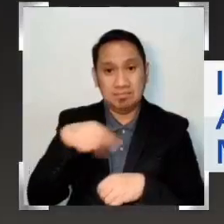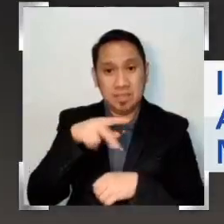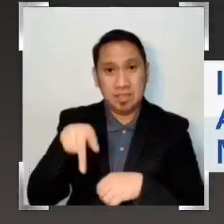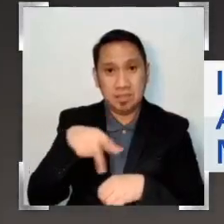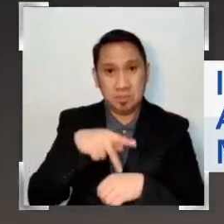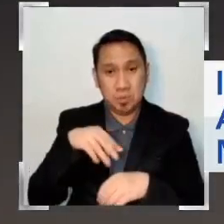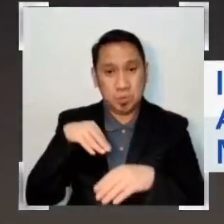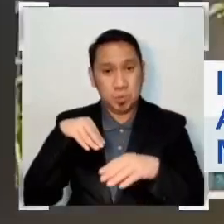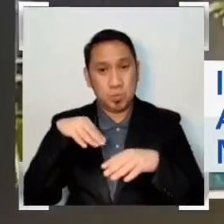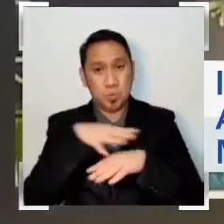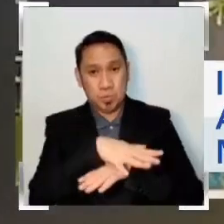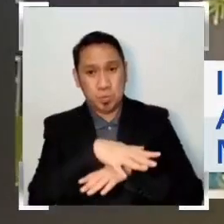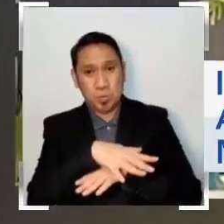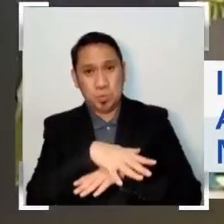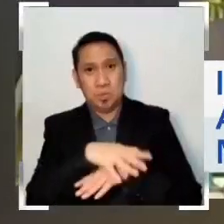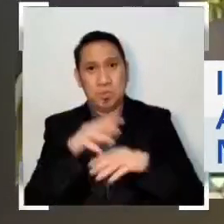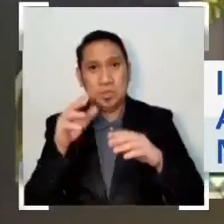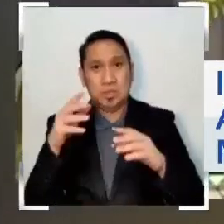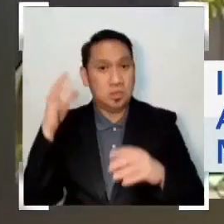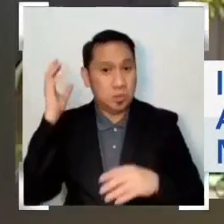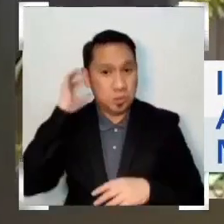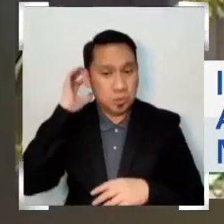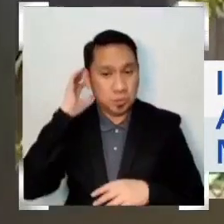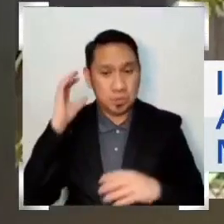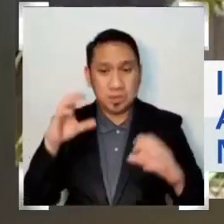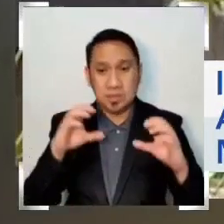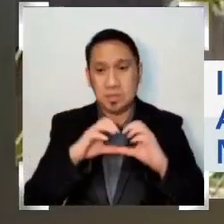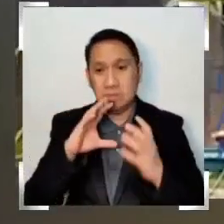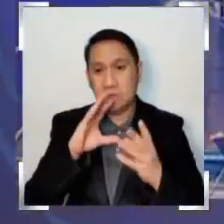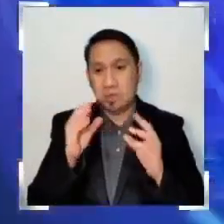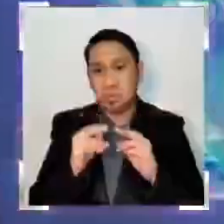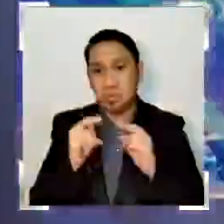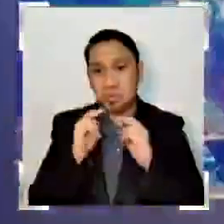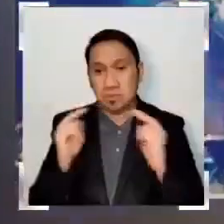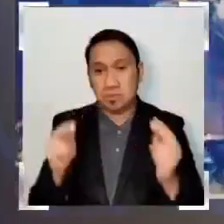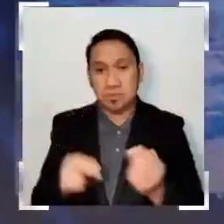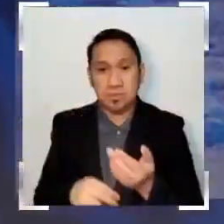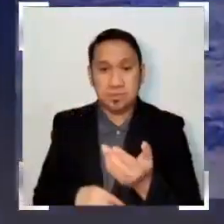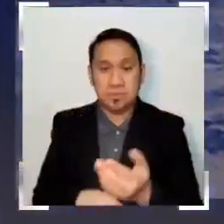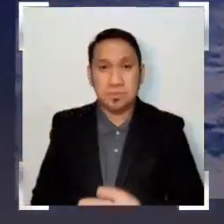sa panahon sa Mindanao. Para sa GMA Integrated News, Joseph Morong ang inyong saksi.